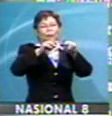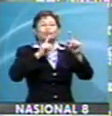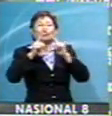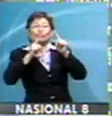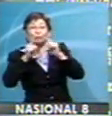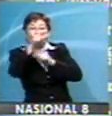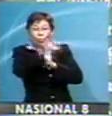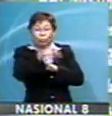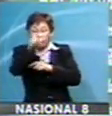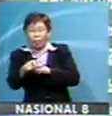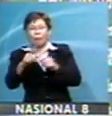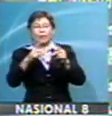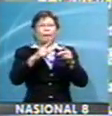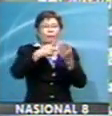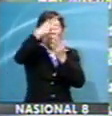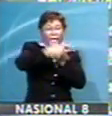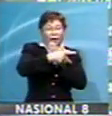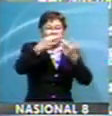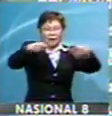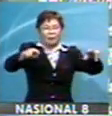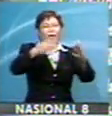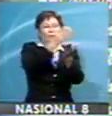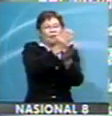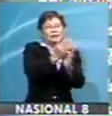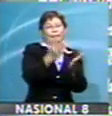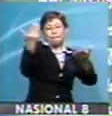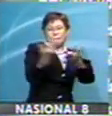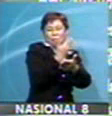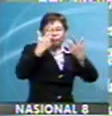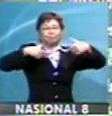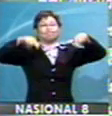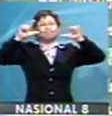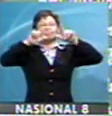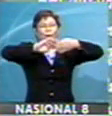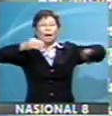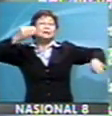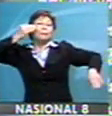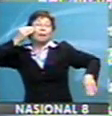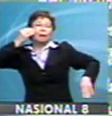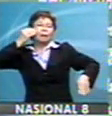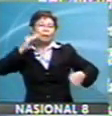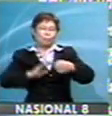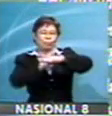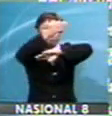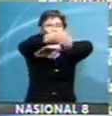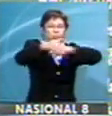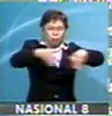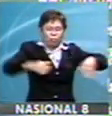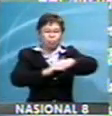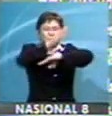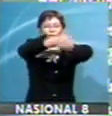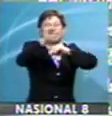program yang dilancarkan hari ini merupakan satu lagi fasa baharu memartabatkan bahasa Melayu merentasi sempadan